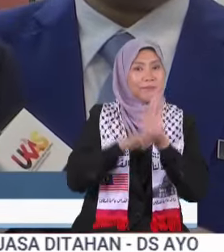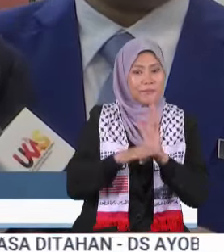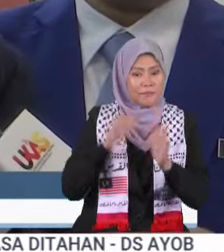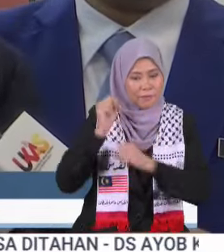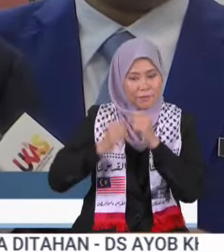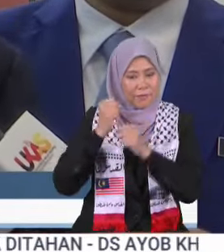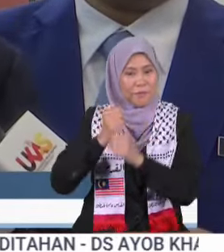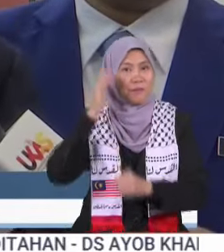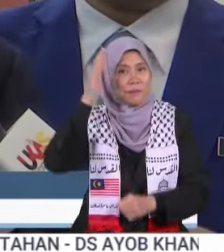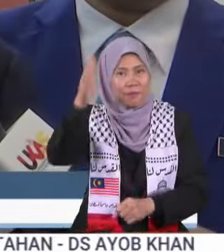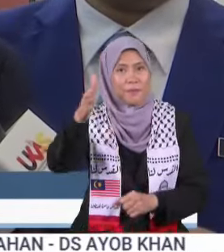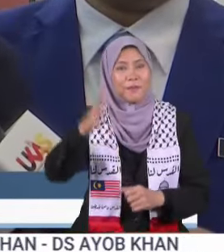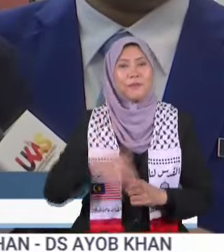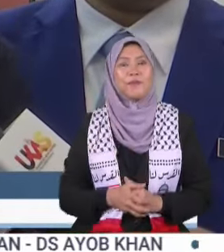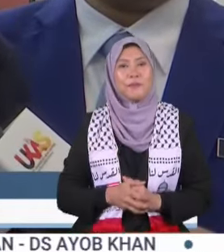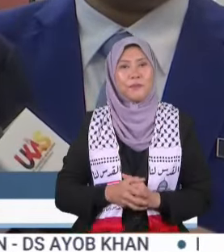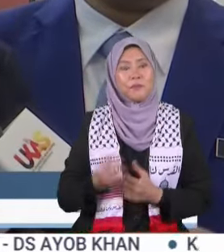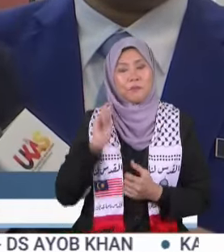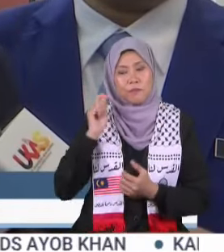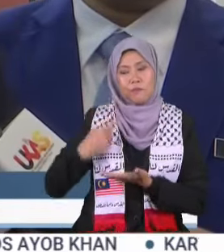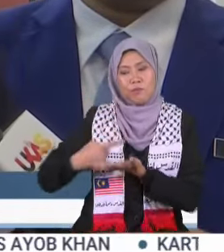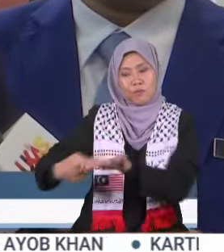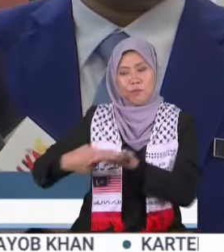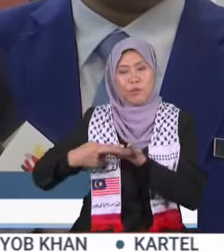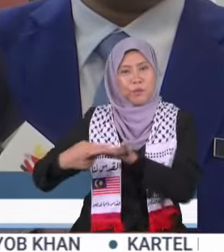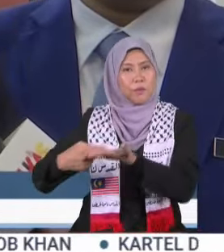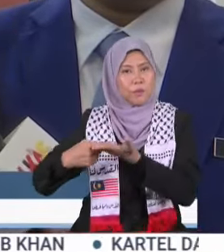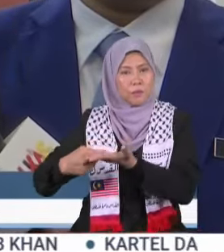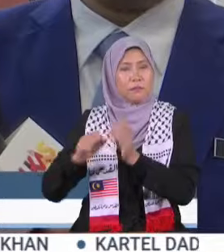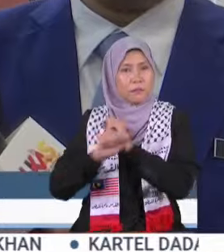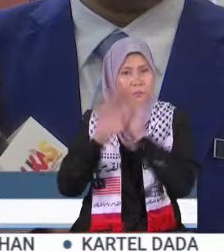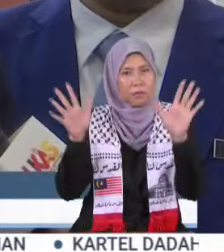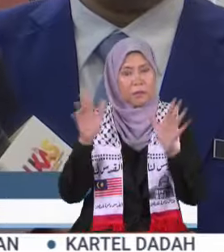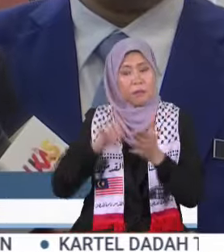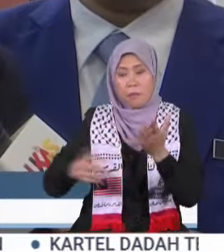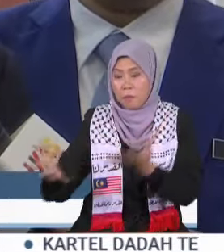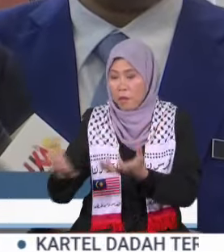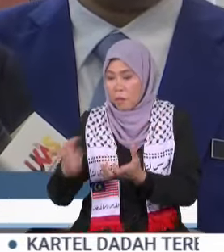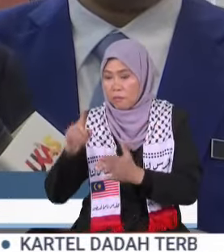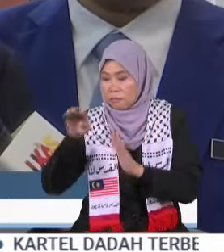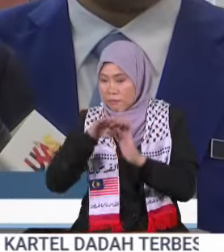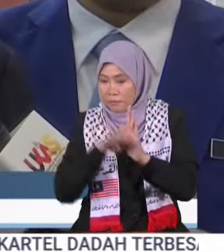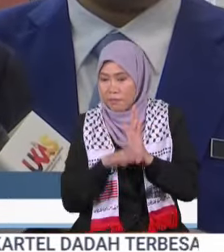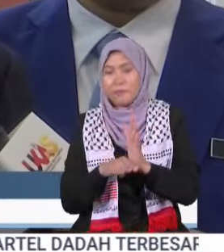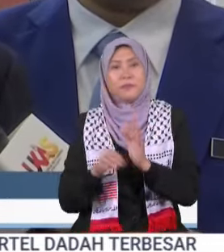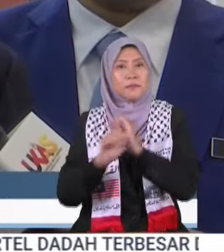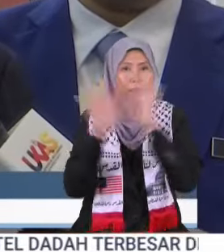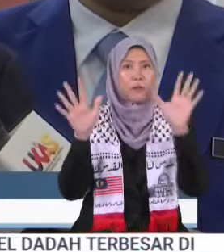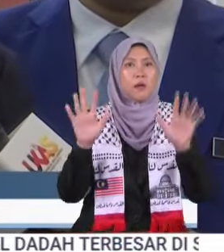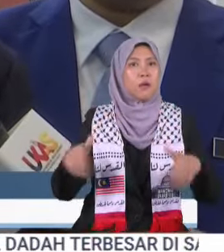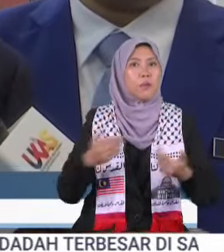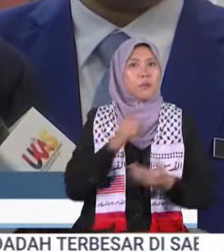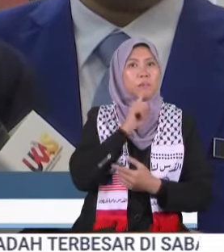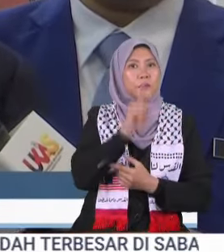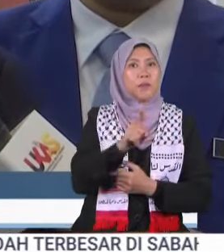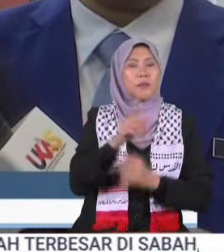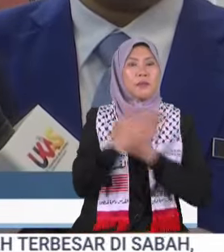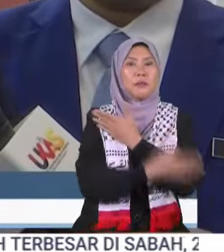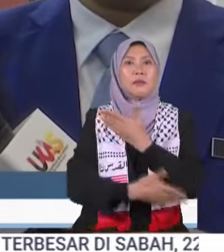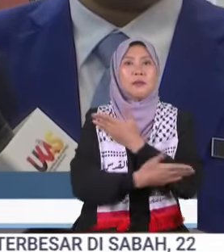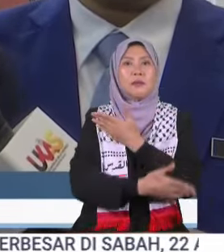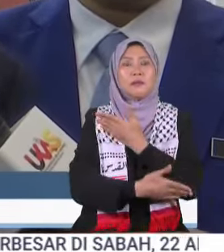datang so from the discussion very clear Direction of macam mana kita nak pastikan bahawa